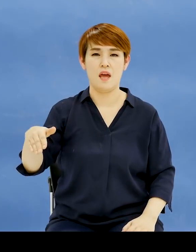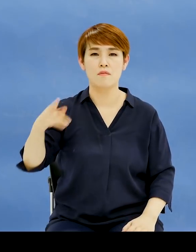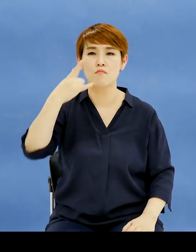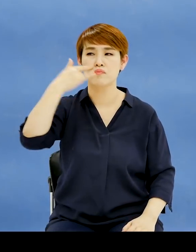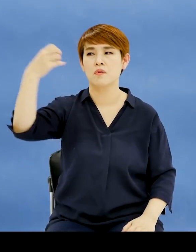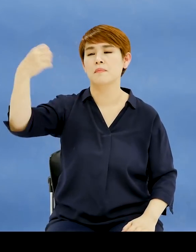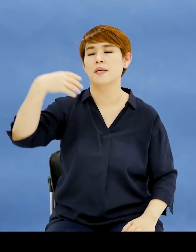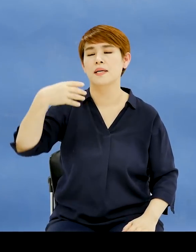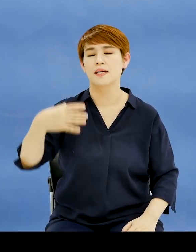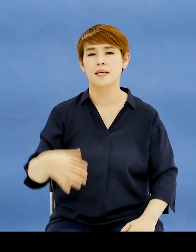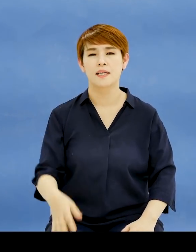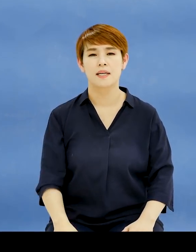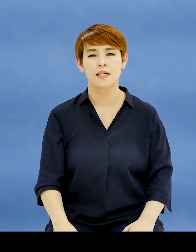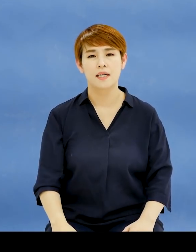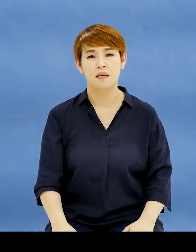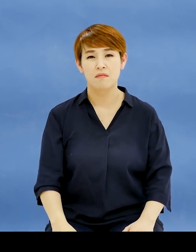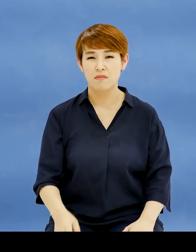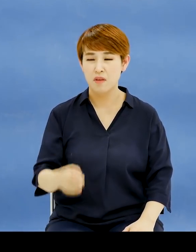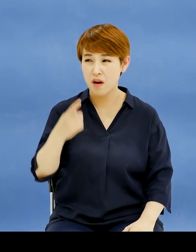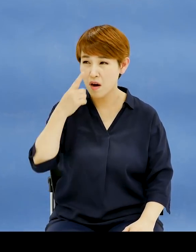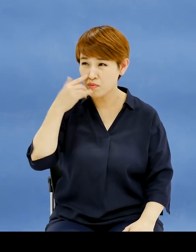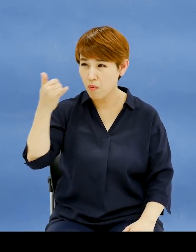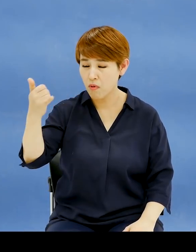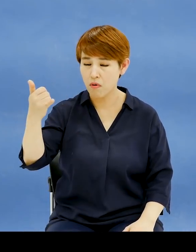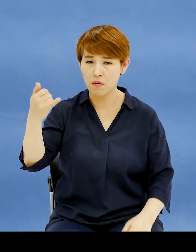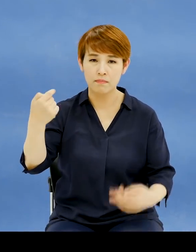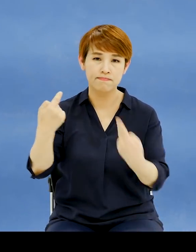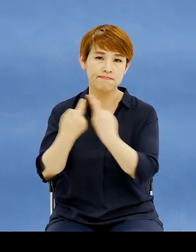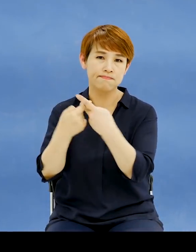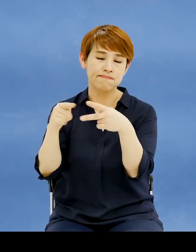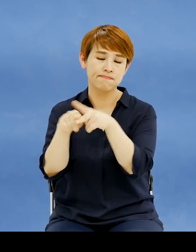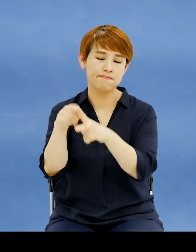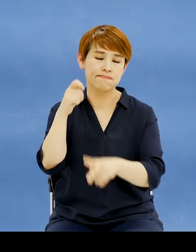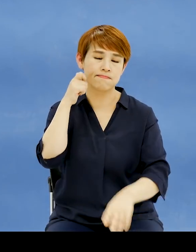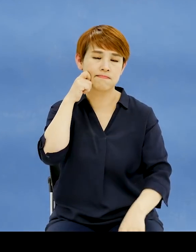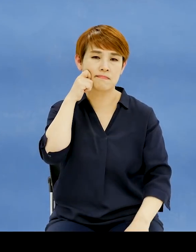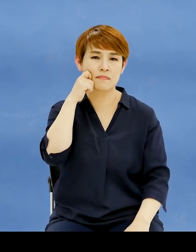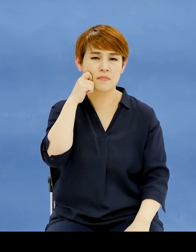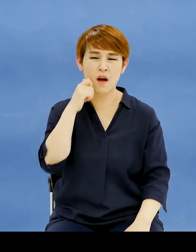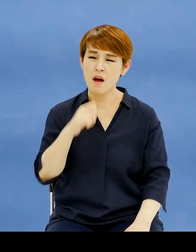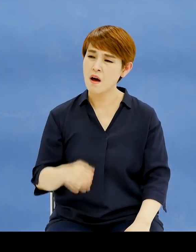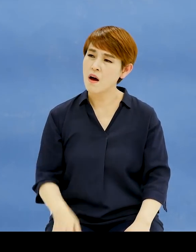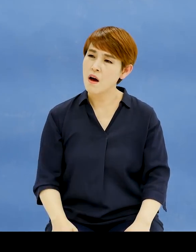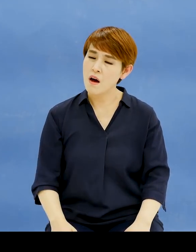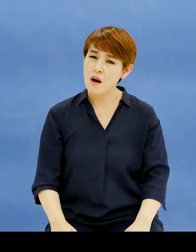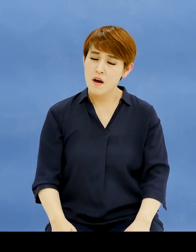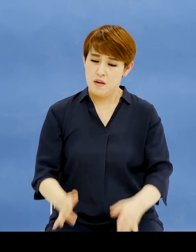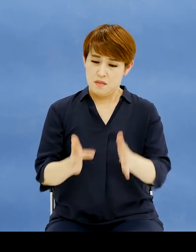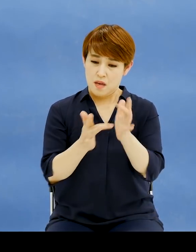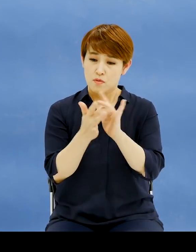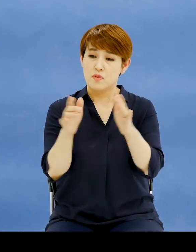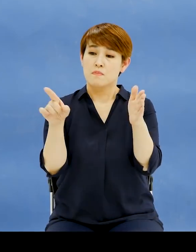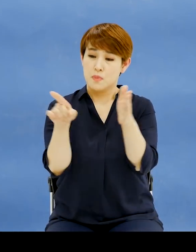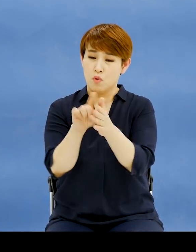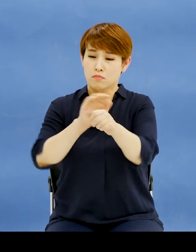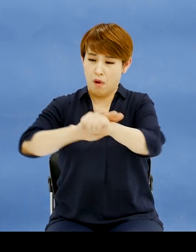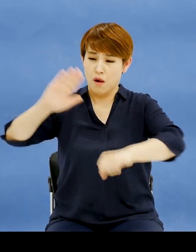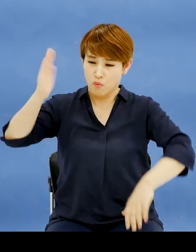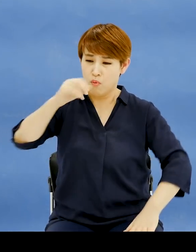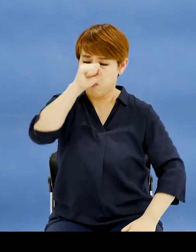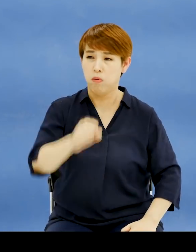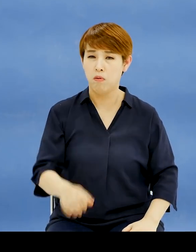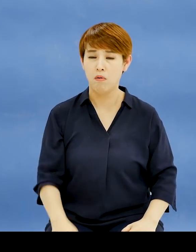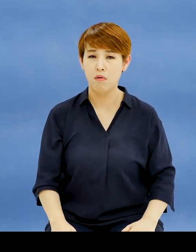얼마나 감사하냐. 그래서 전 진짜 저희 어머님 아버님이 이해가 안 갔어요. 아니 예수님 믿고